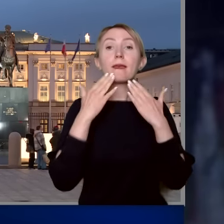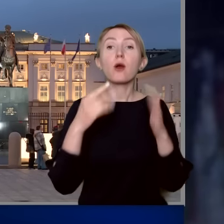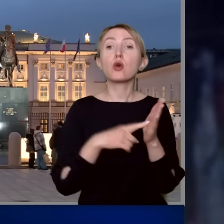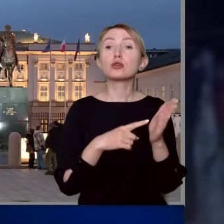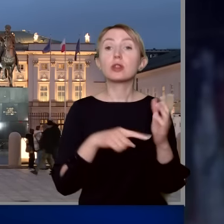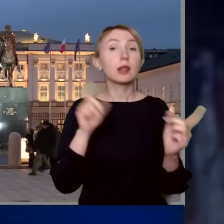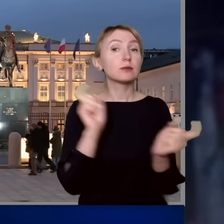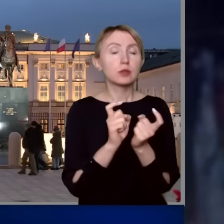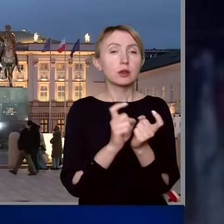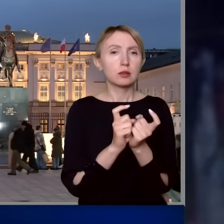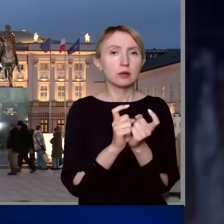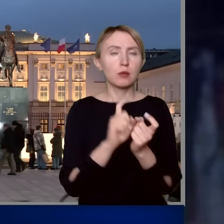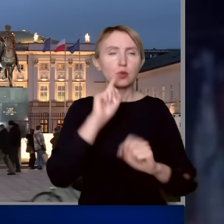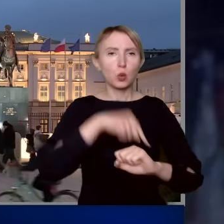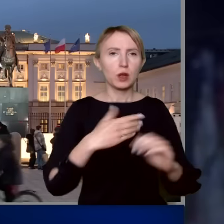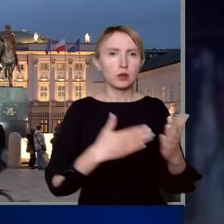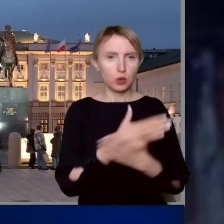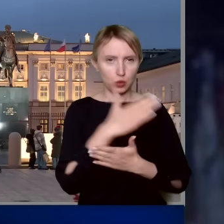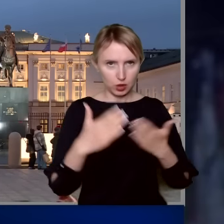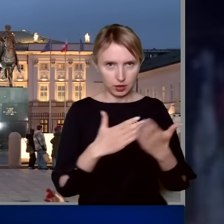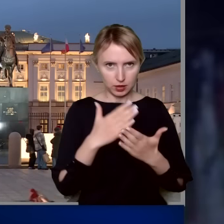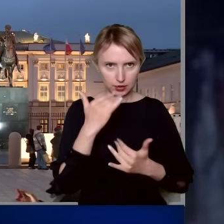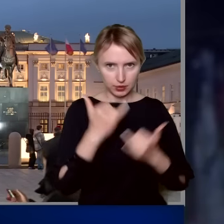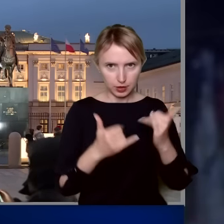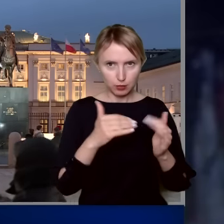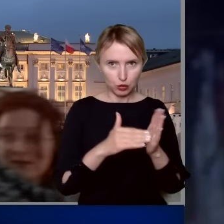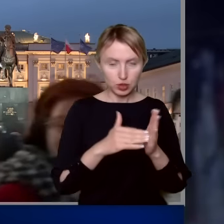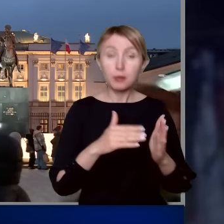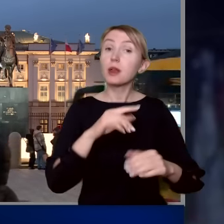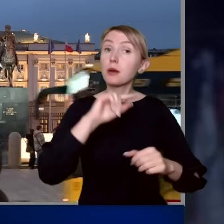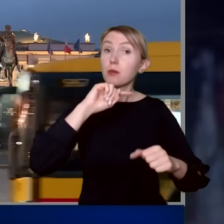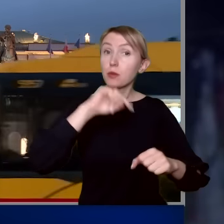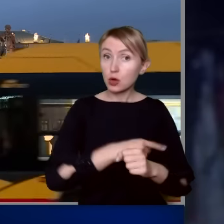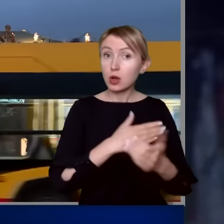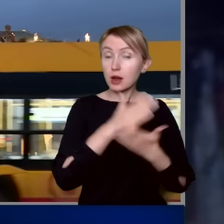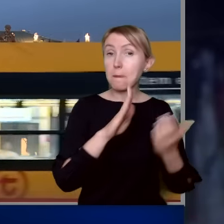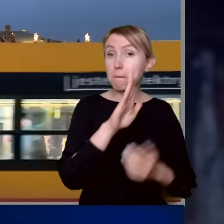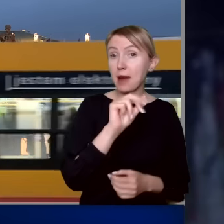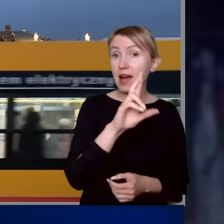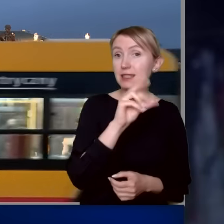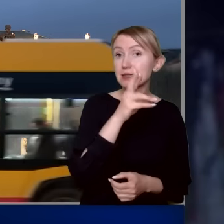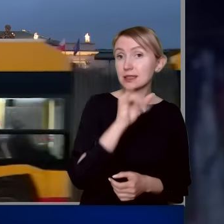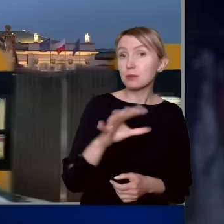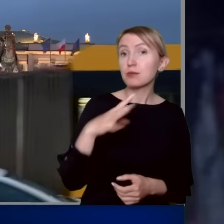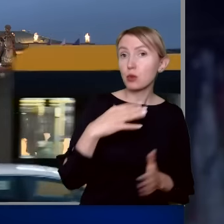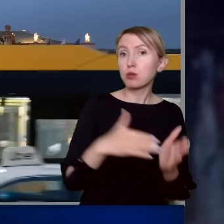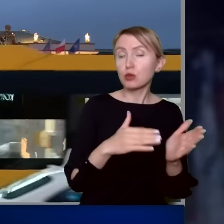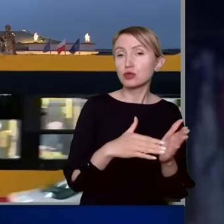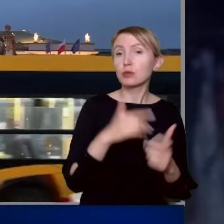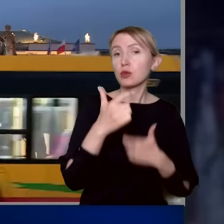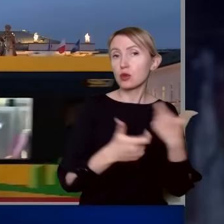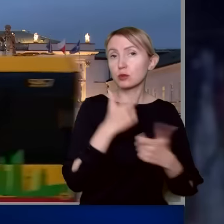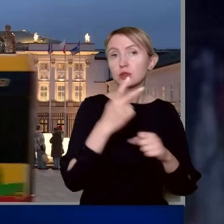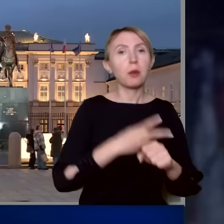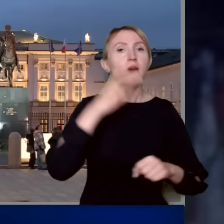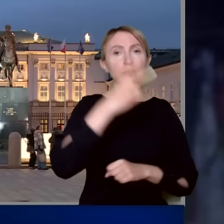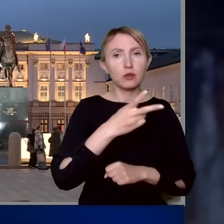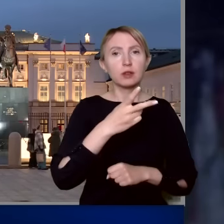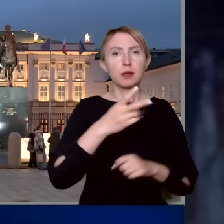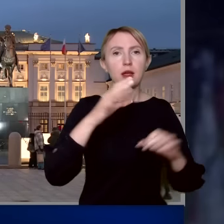prokurator krajowy. Gdy był potrzebny prokurator krajowy Dariusz Barski, to wtedy wprowadził. Żeby awansować pana Bilewicza. Żeby